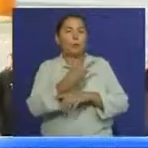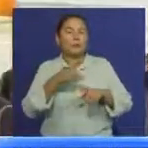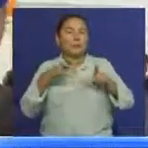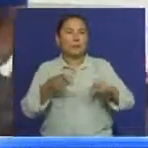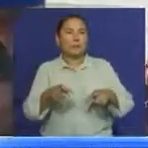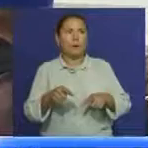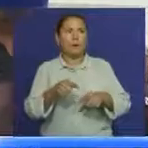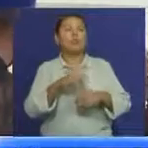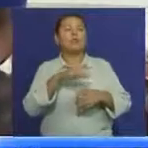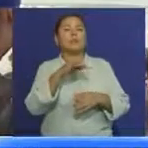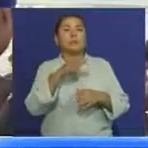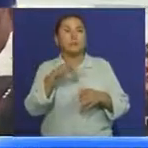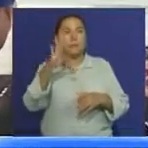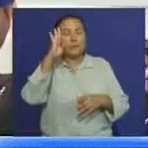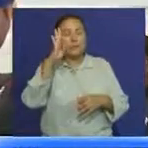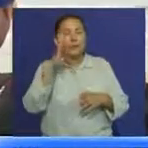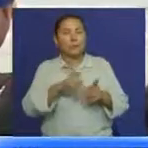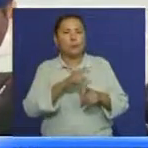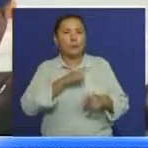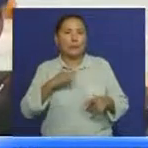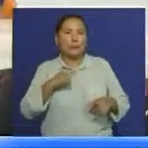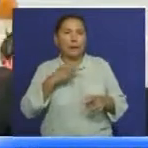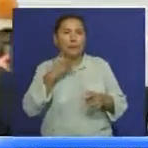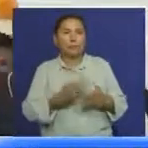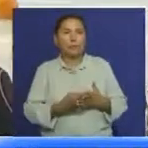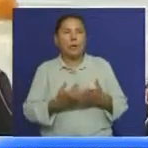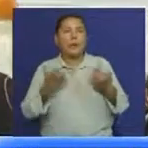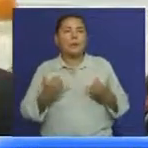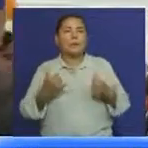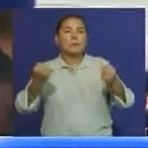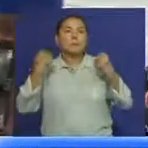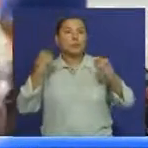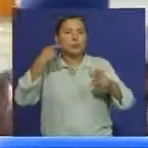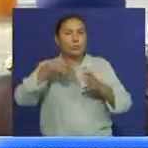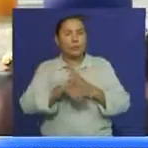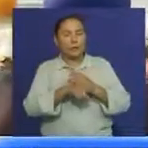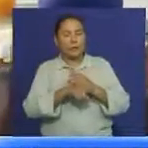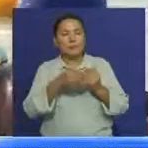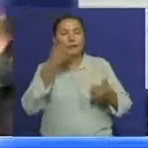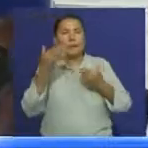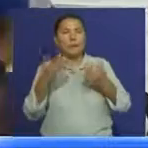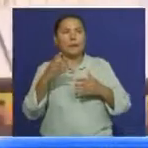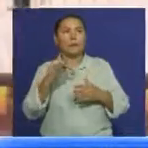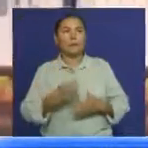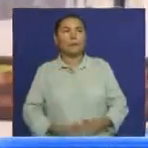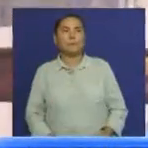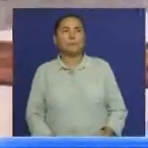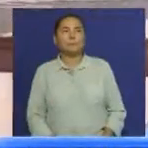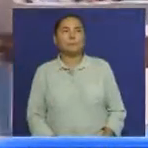алды. Жігіттер де осал емес, үнемі үздіктер қатарынан көрініп жүр. Қазір бұл спорт түріне халықтың сұранысы артып